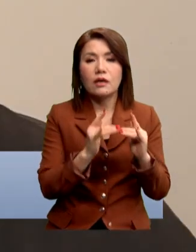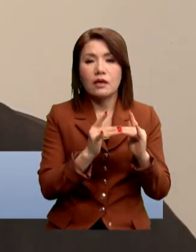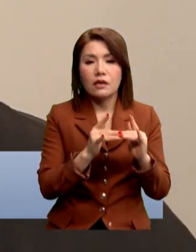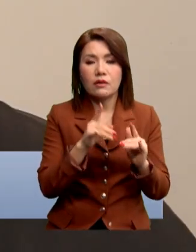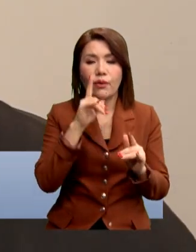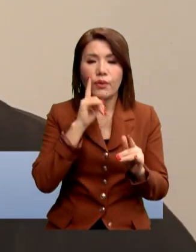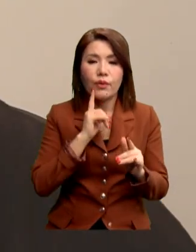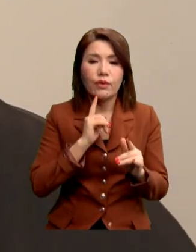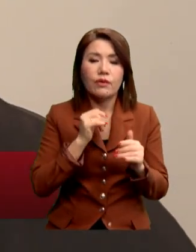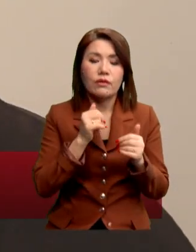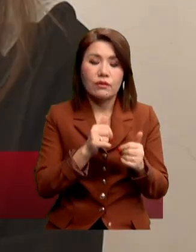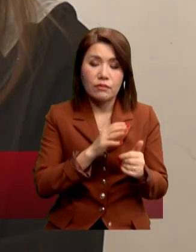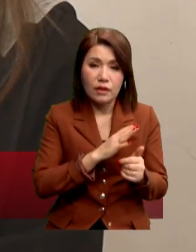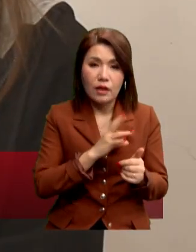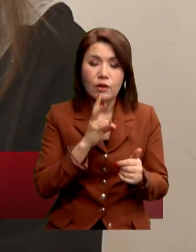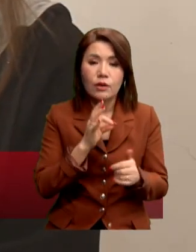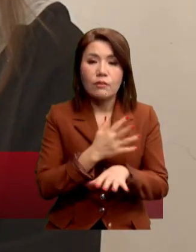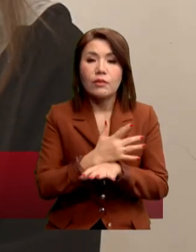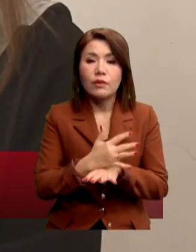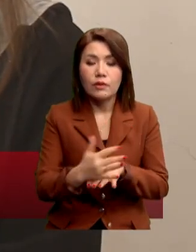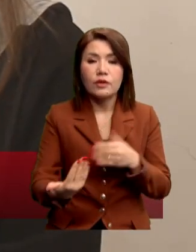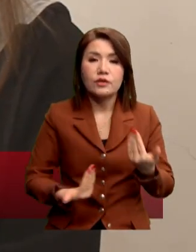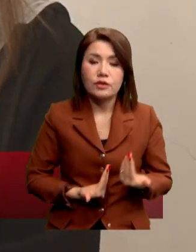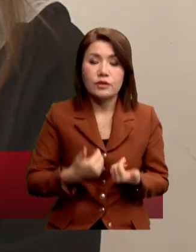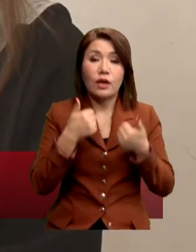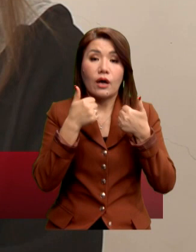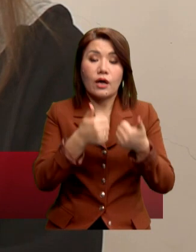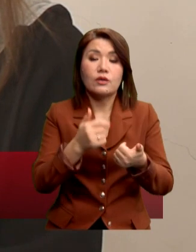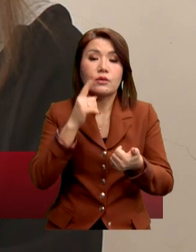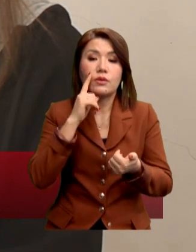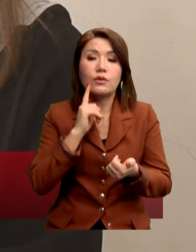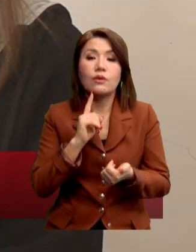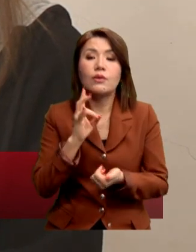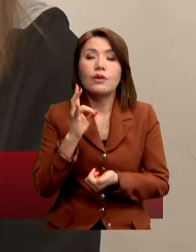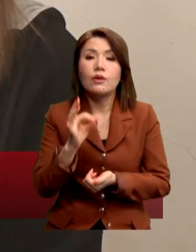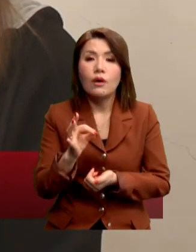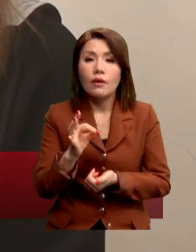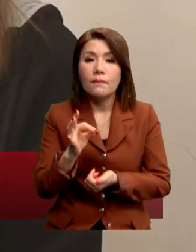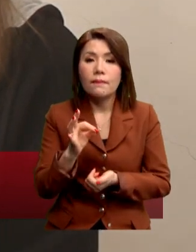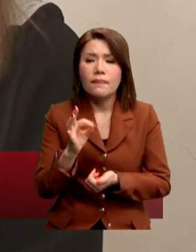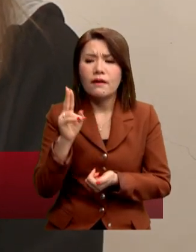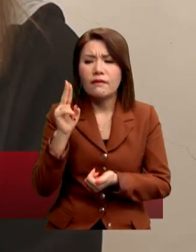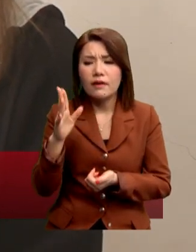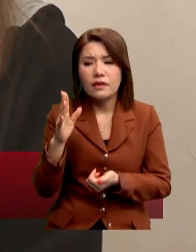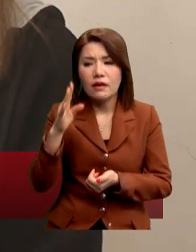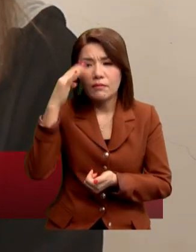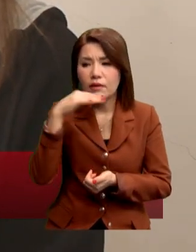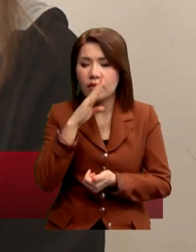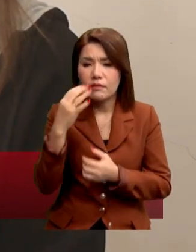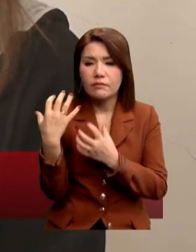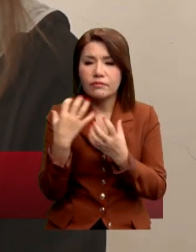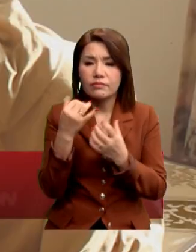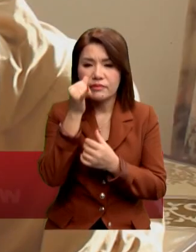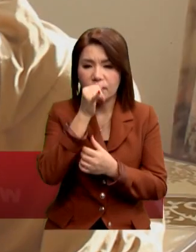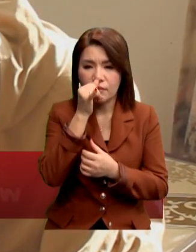тиімді болған соң. Негізі осы жақта тұрған тиімді, ал квартираны атанам қамтамасыз етіп бере